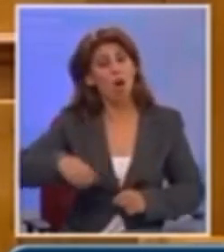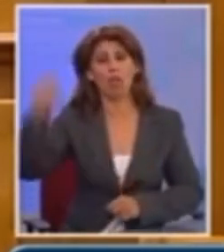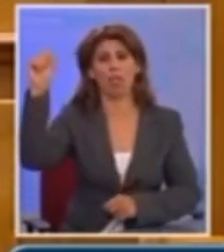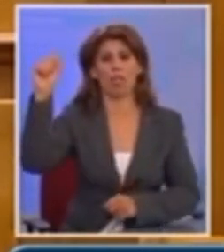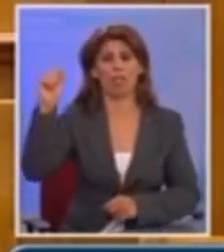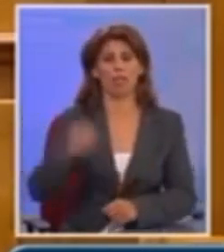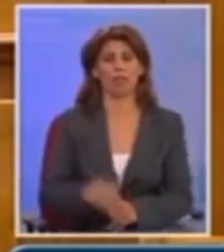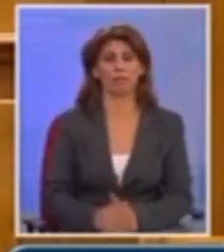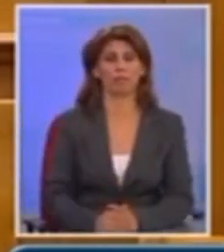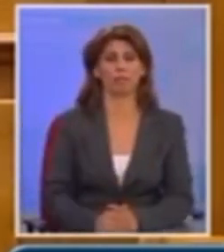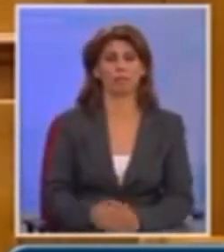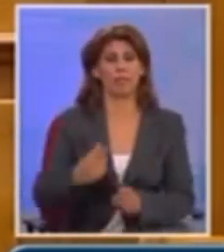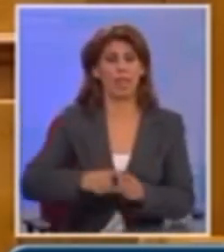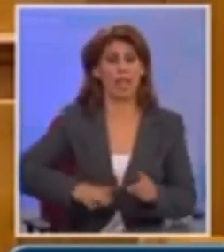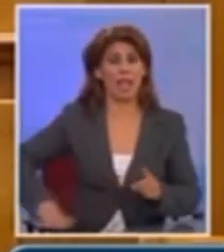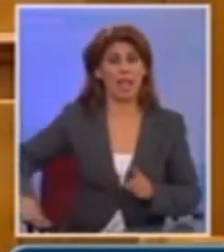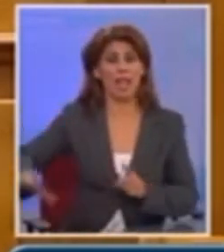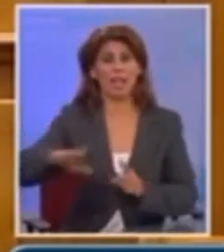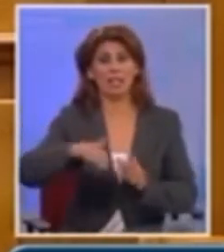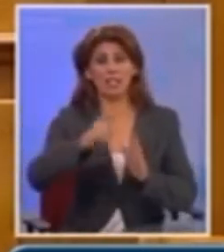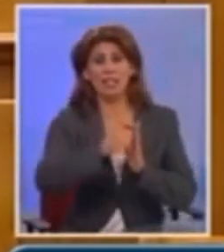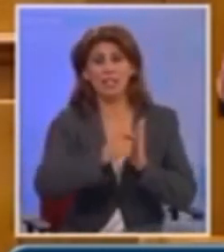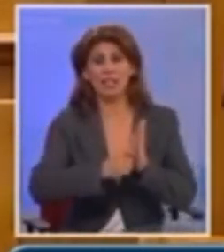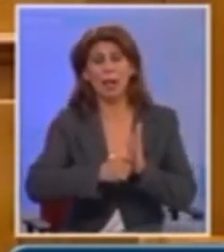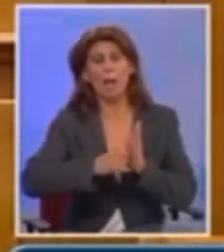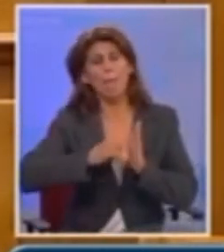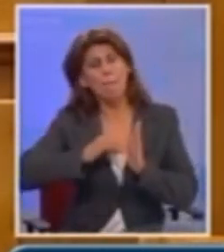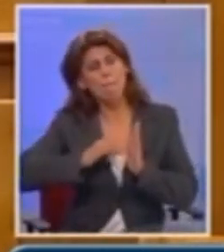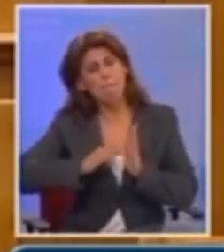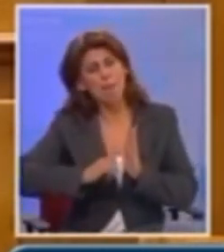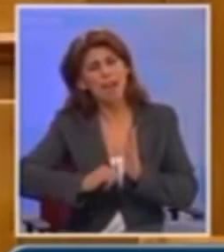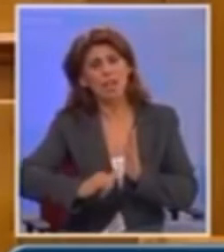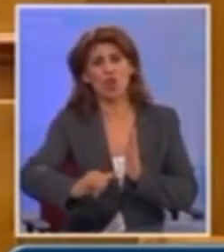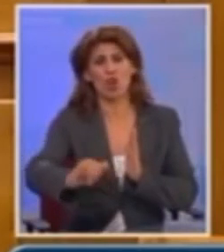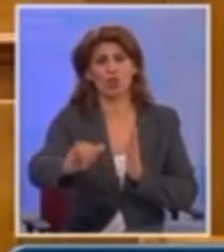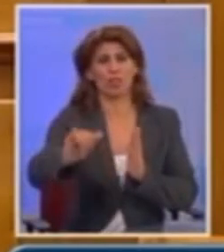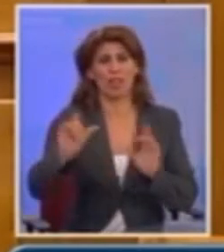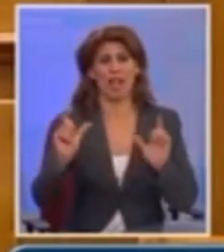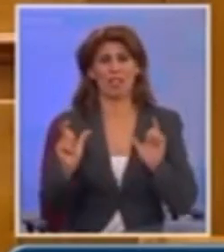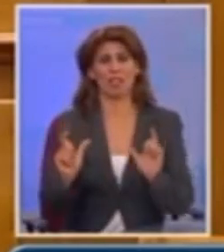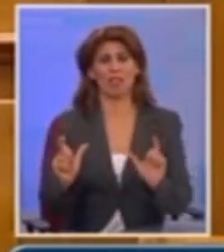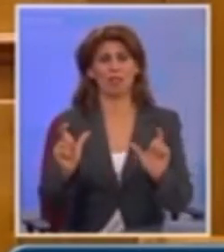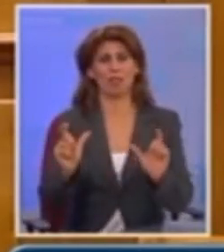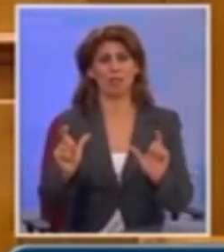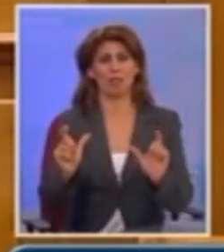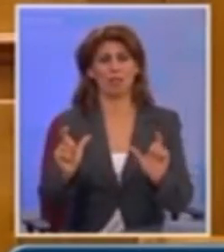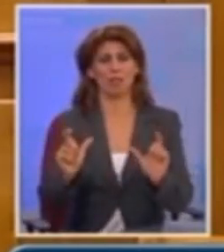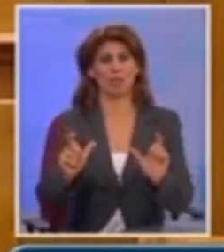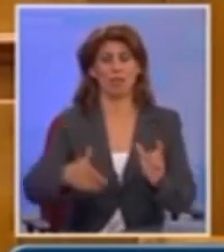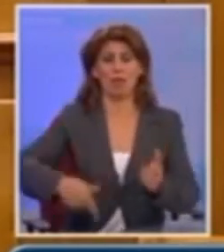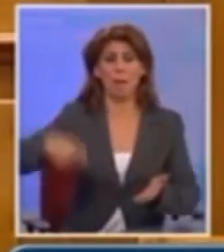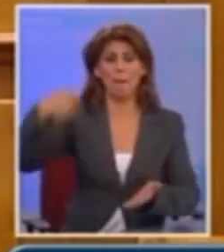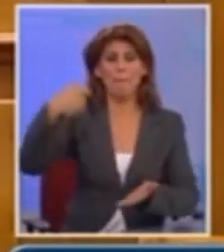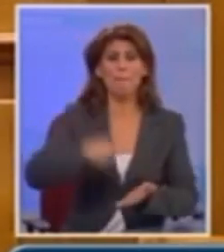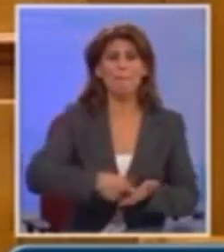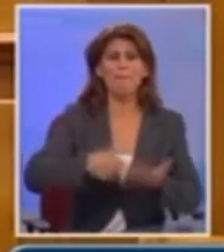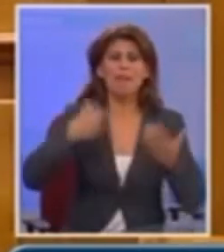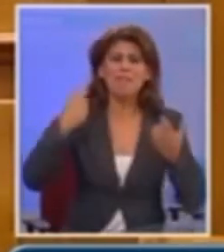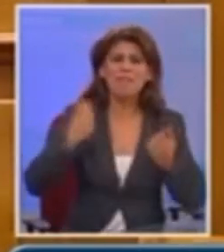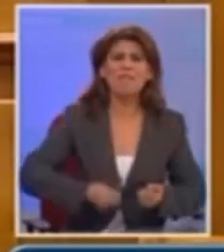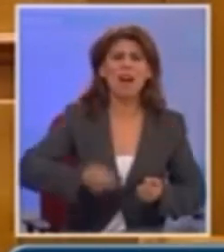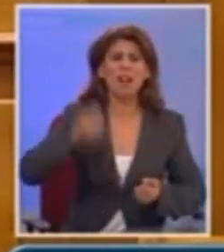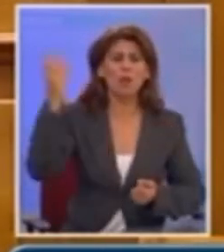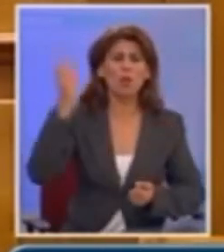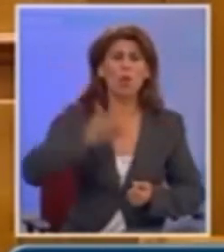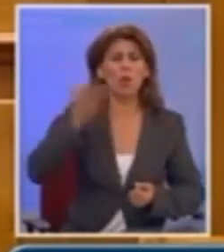Ο ελληνικός λαός κατέγραψε τη μακρότερη αντίσταση, πλήρωσε με βαρύ